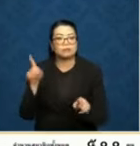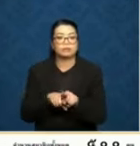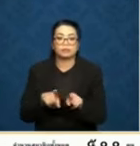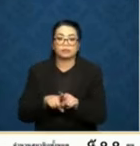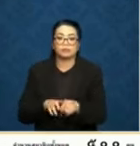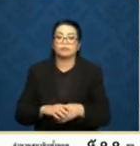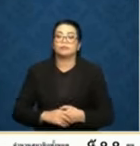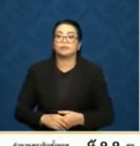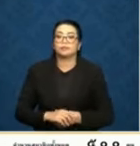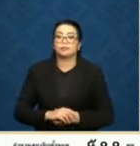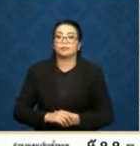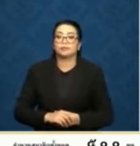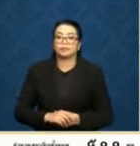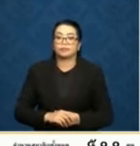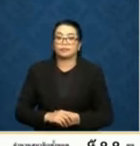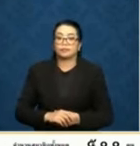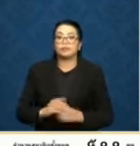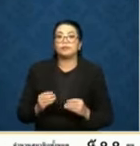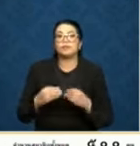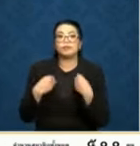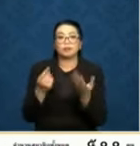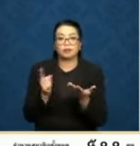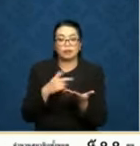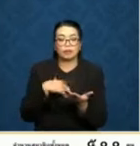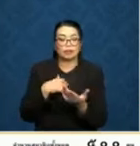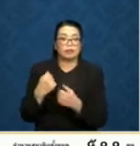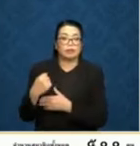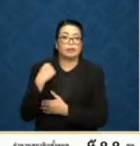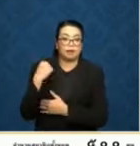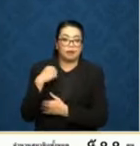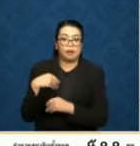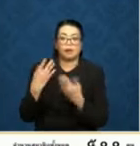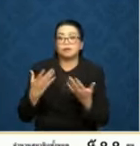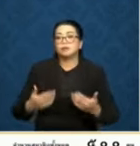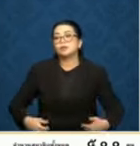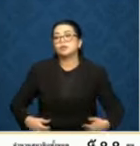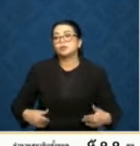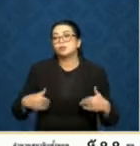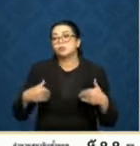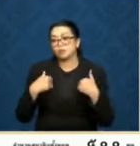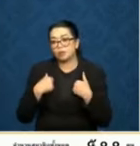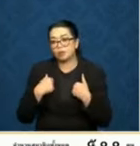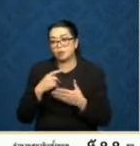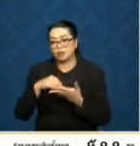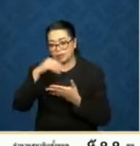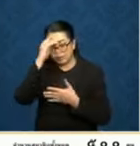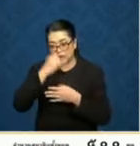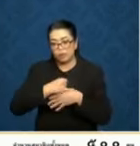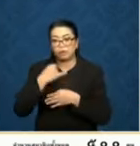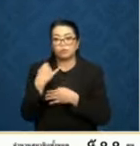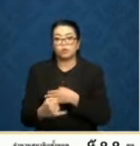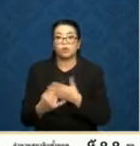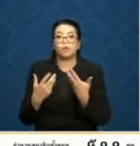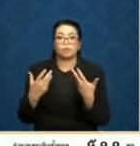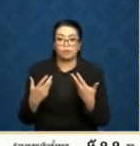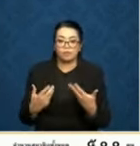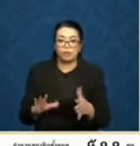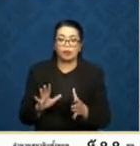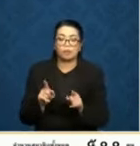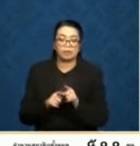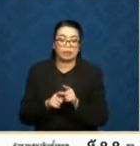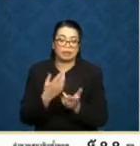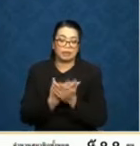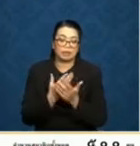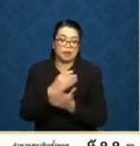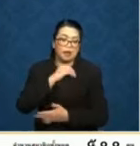นั่นก็คือ จบออกมา เพื่อ ที่จะไปสรางคามมนคงให้กัชีวิตเขาจบออกมาเพื่อ เป็ ราย